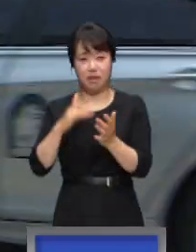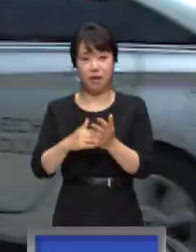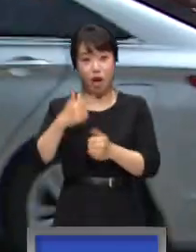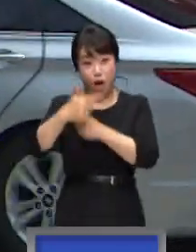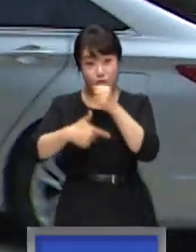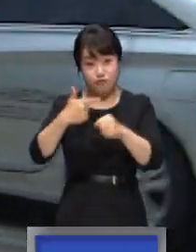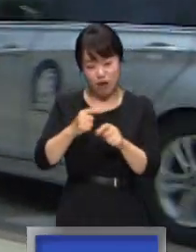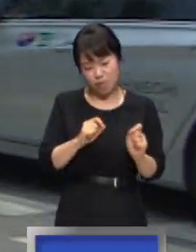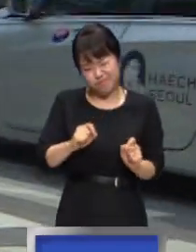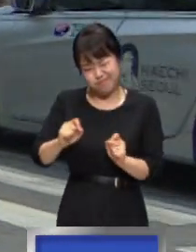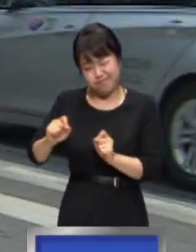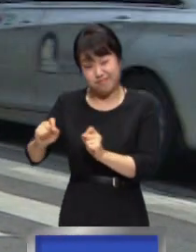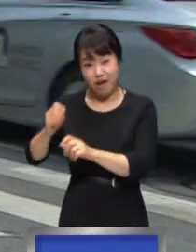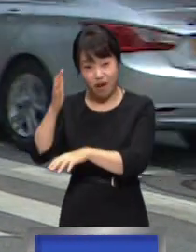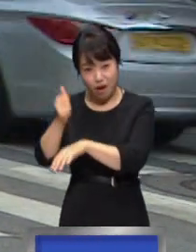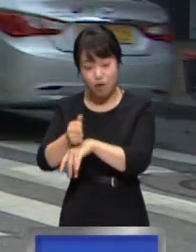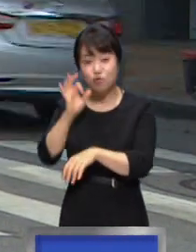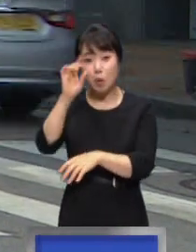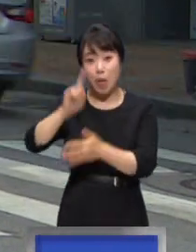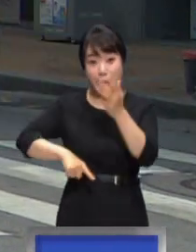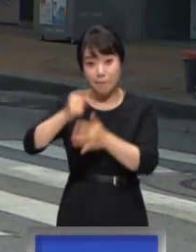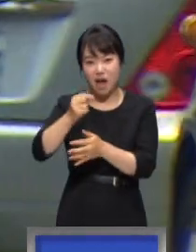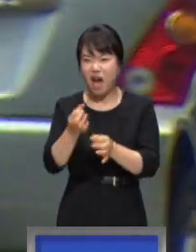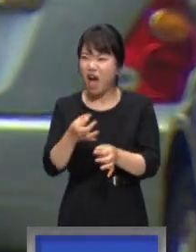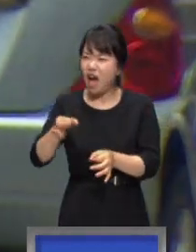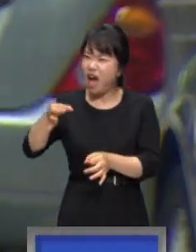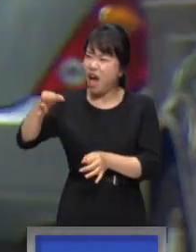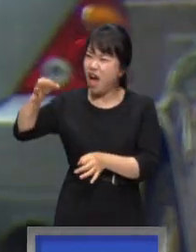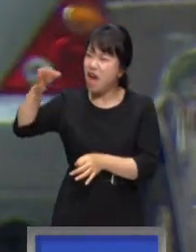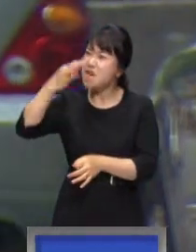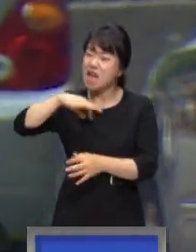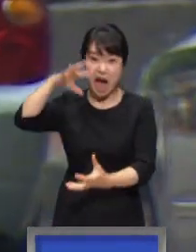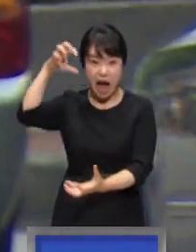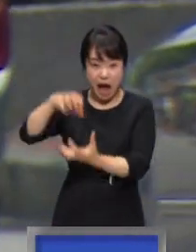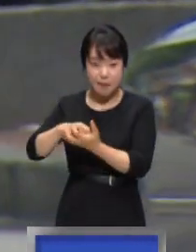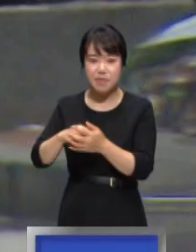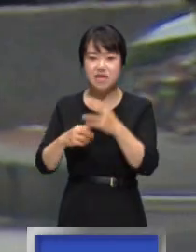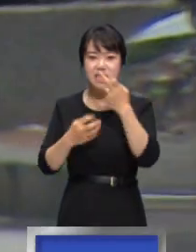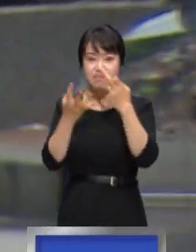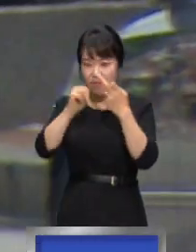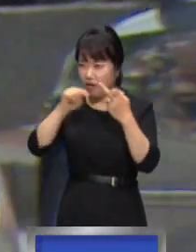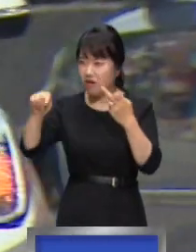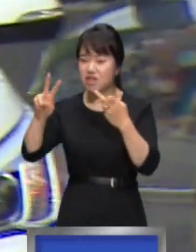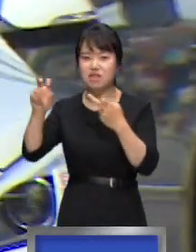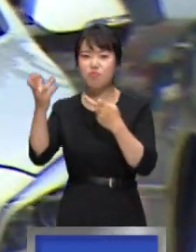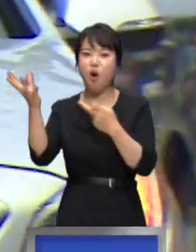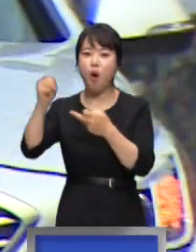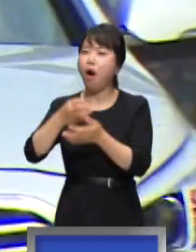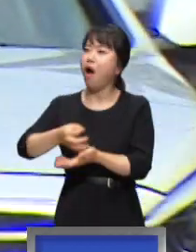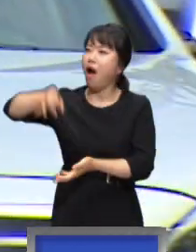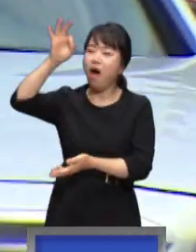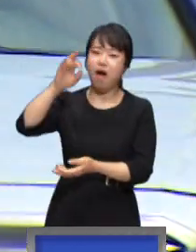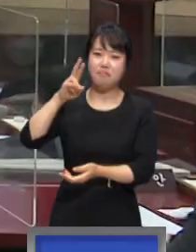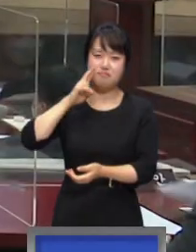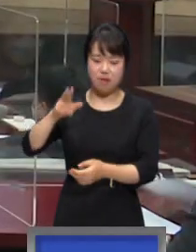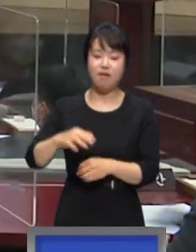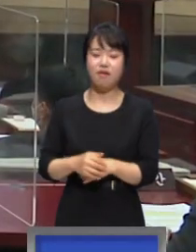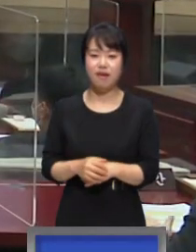사안을 질질 끄는 동안 변상금은 약 12억 원에서 25억 원으로 두 배 넘게 불어납니다.